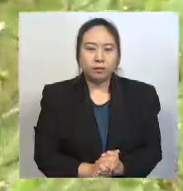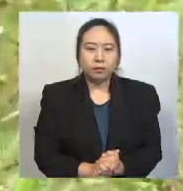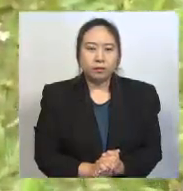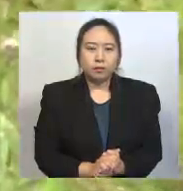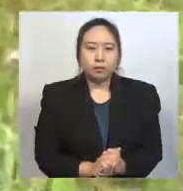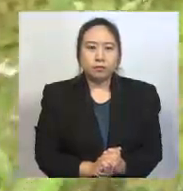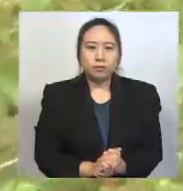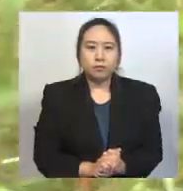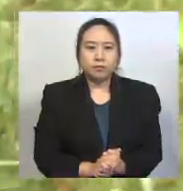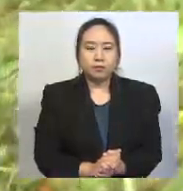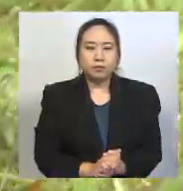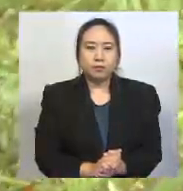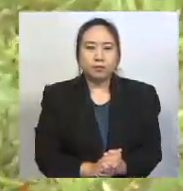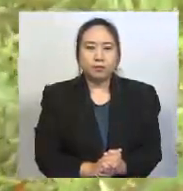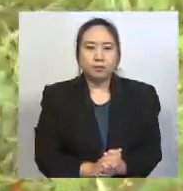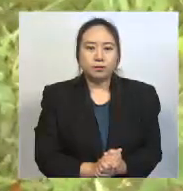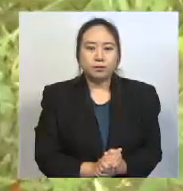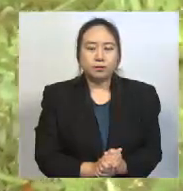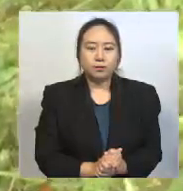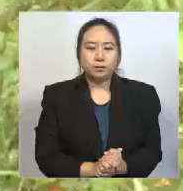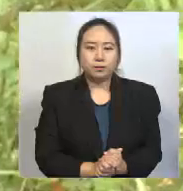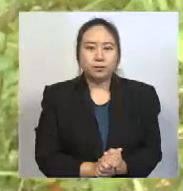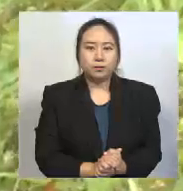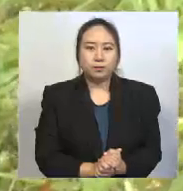ก็บ่นี่แม่นบ่ล่ะมันบ่ค่อยมีบ่เต็มที